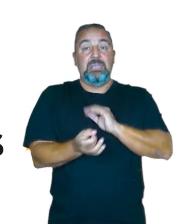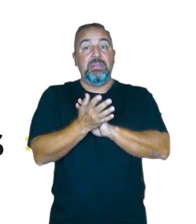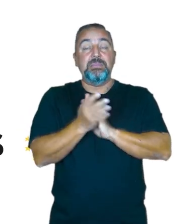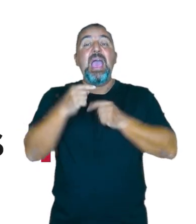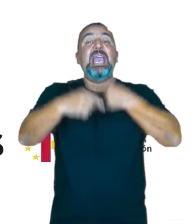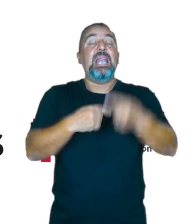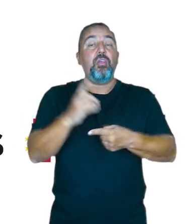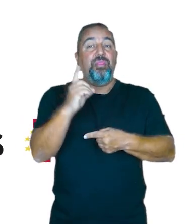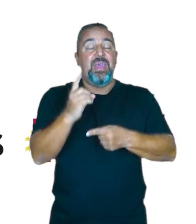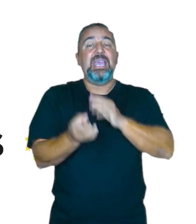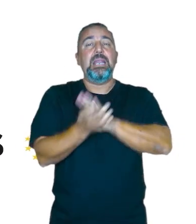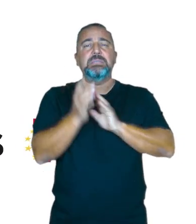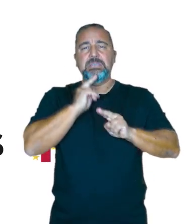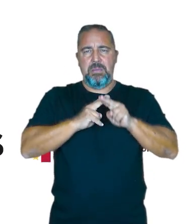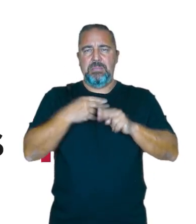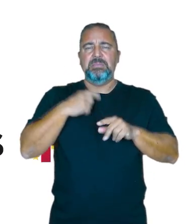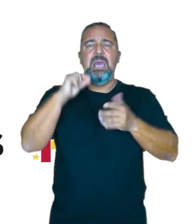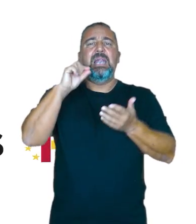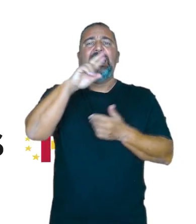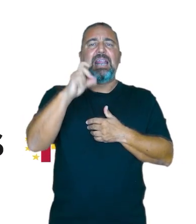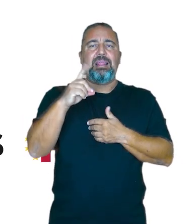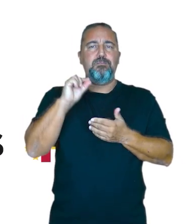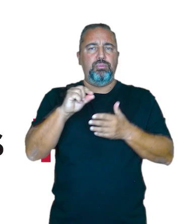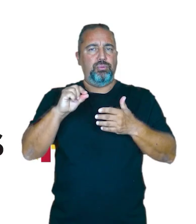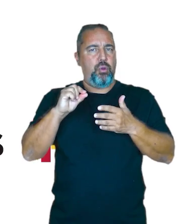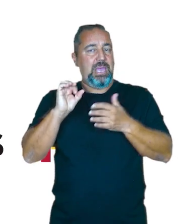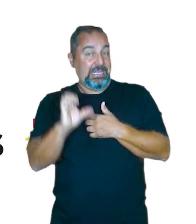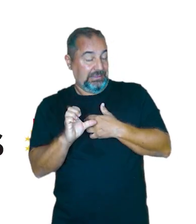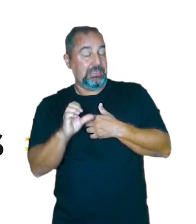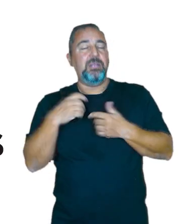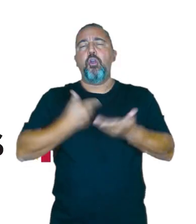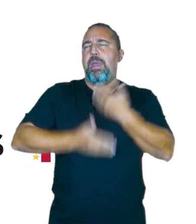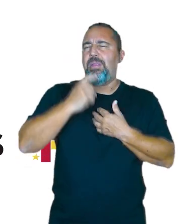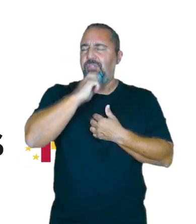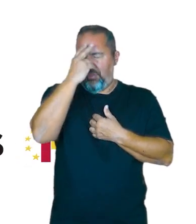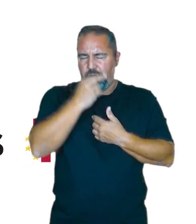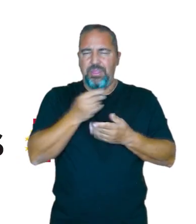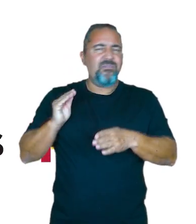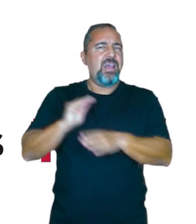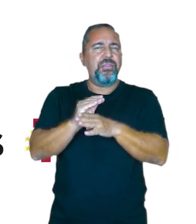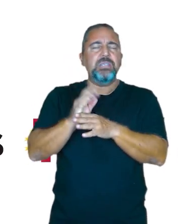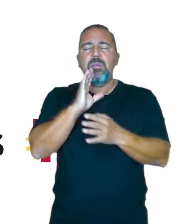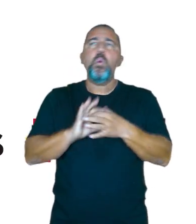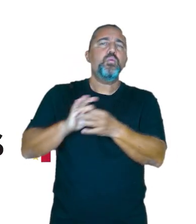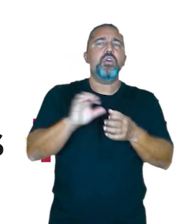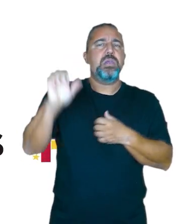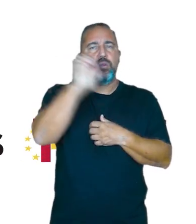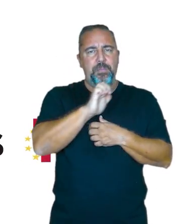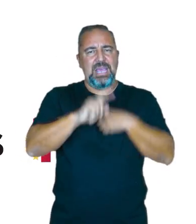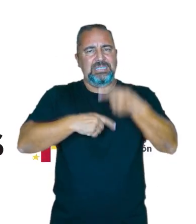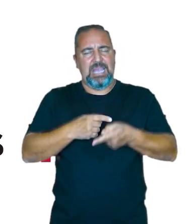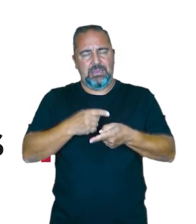Red.esek bultzatutako Generación D ekimenaren barruko jarduera. 11 fundazioak laguntzen du. Europar Batasunak